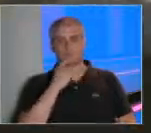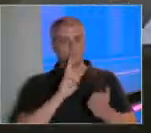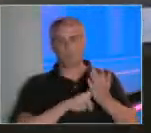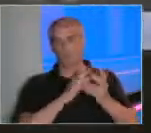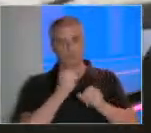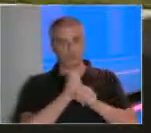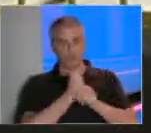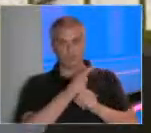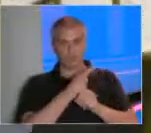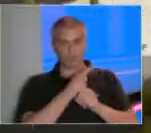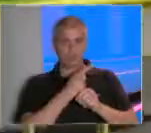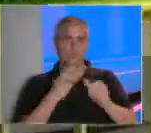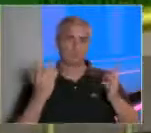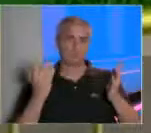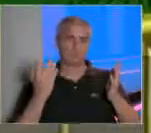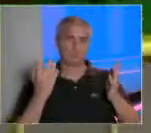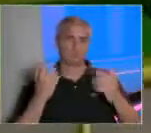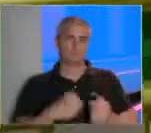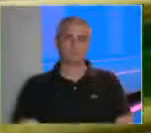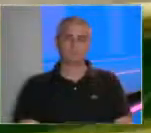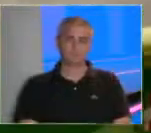עשו, ומה גם